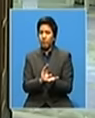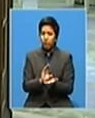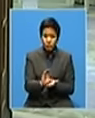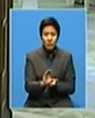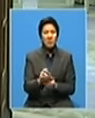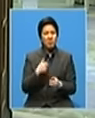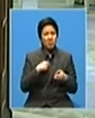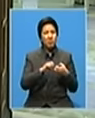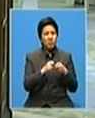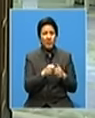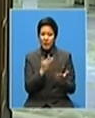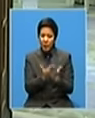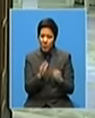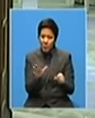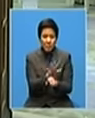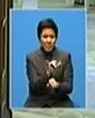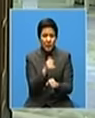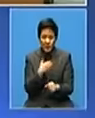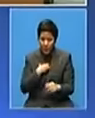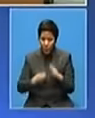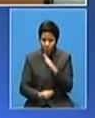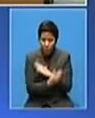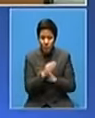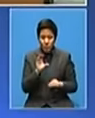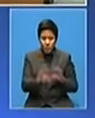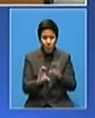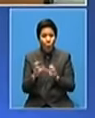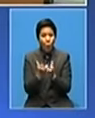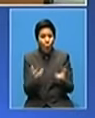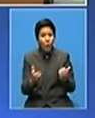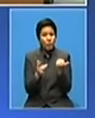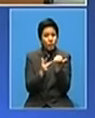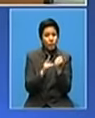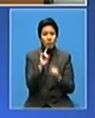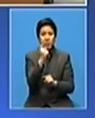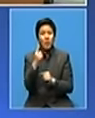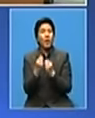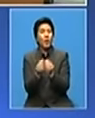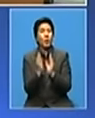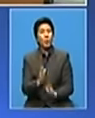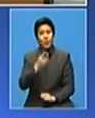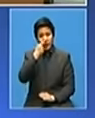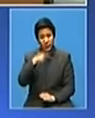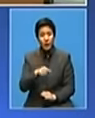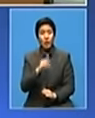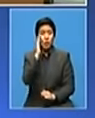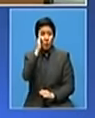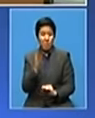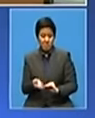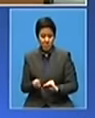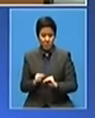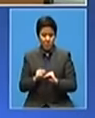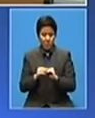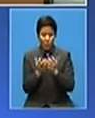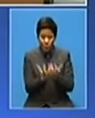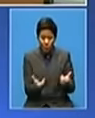ในด้านนี้อีกหลายด้านนะครับที่จะนำไปสู่การสร้างนวัตกรรมใหม่ๆให้กับประเทศไทยในการเพิ่มประสิทธิภาพ